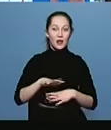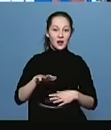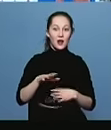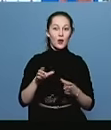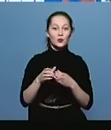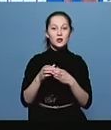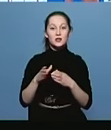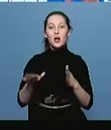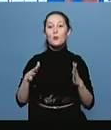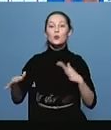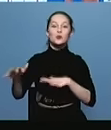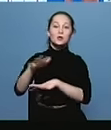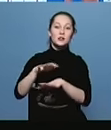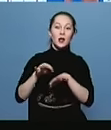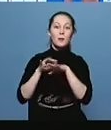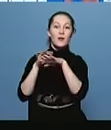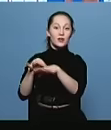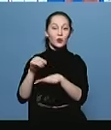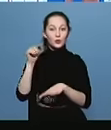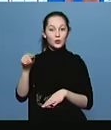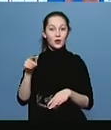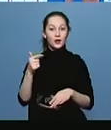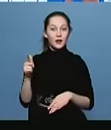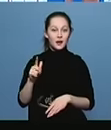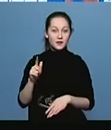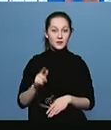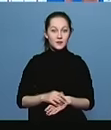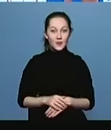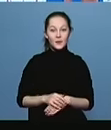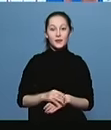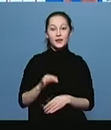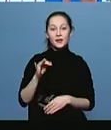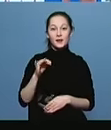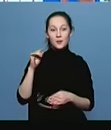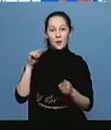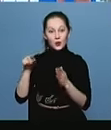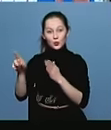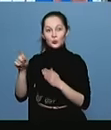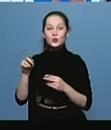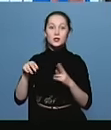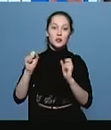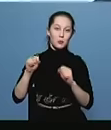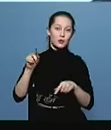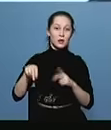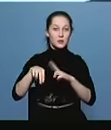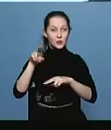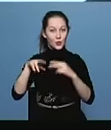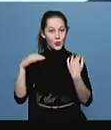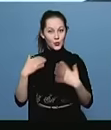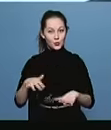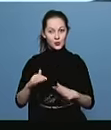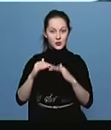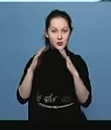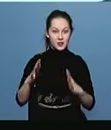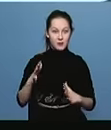на пустырях, проведен газ. Труба уже лежит, короче говоря, коммуникации положены. Уже можно строиться и подцепляться. Мы сейчас